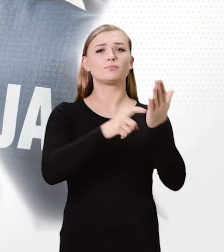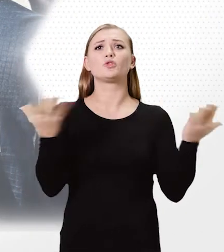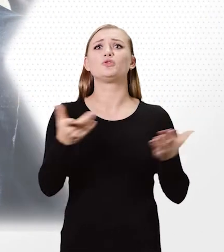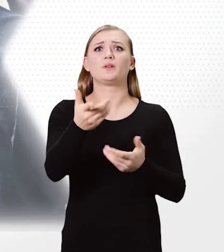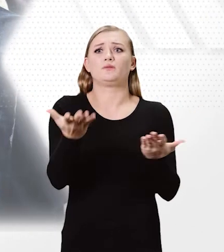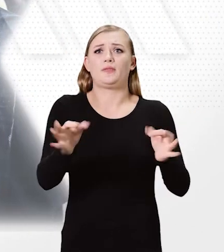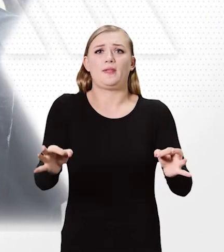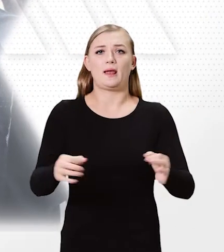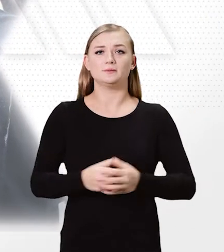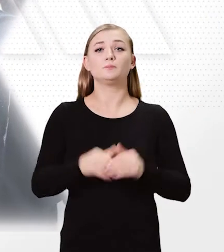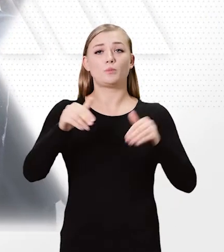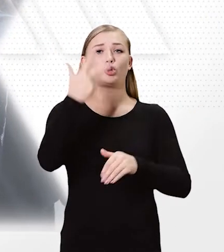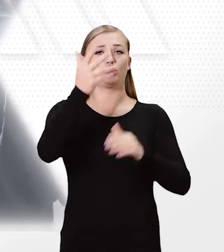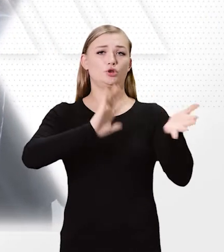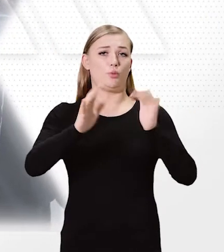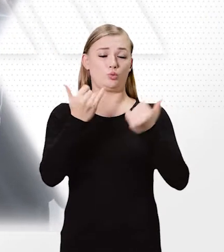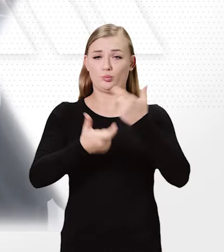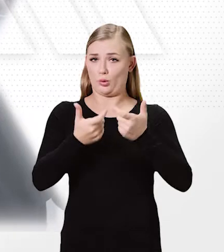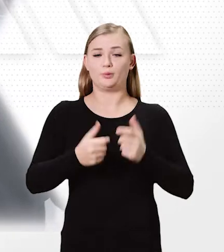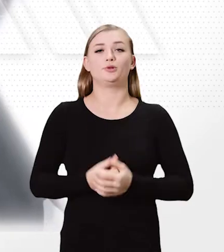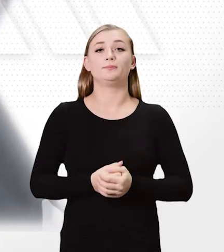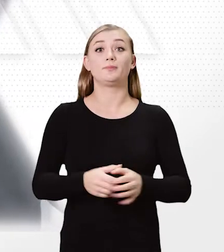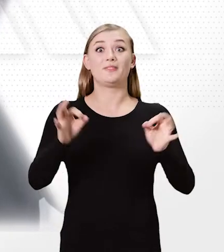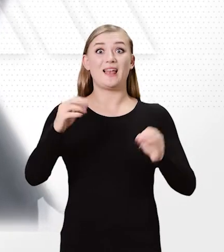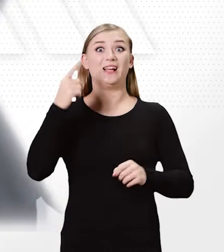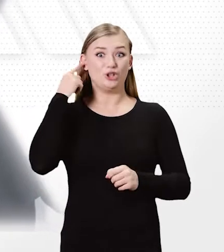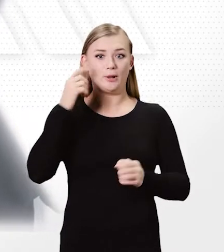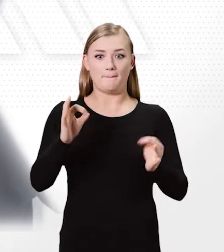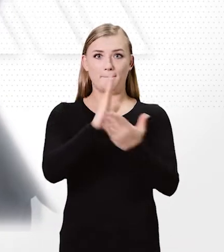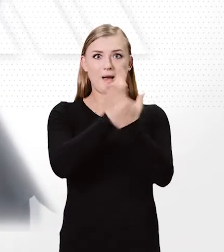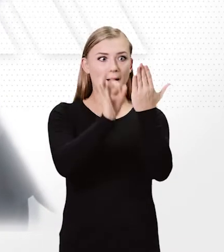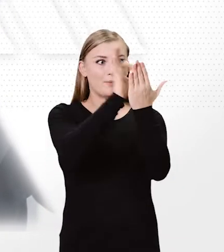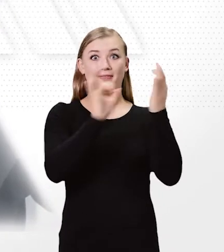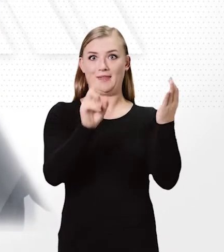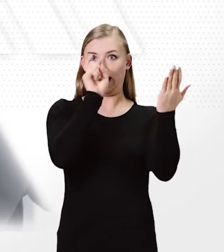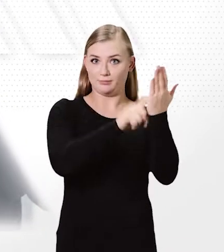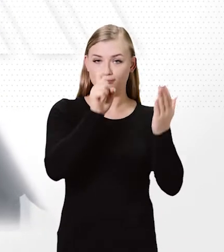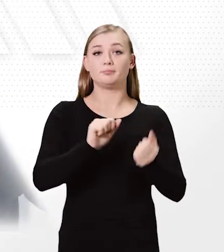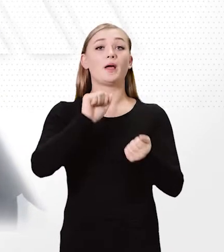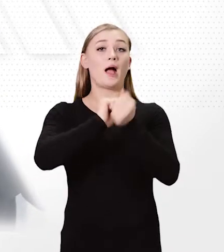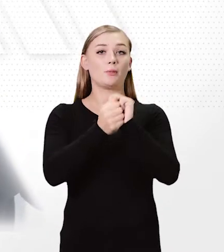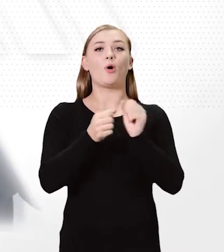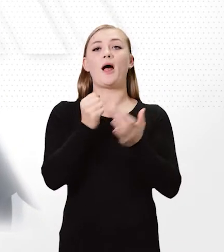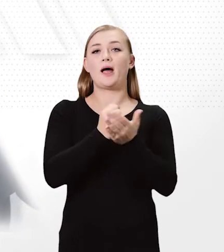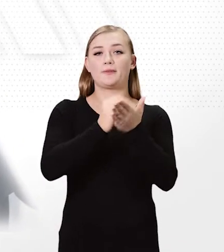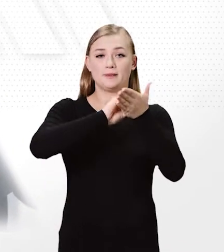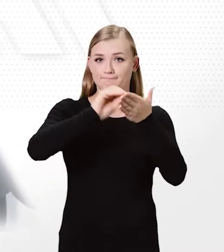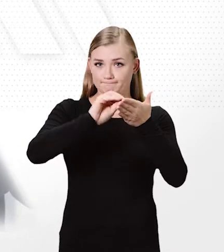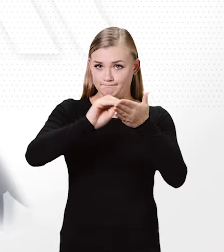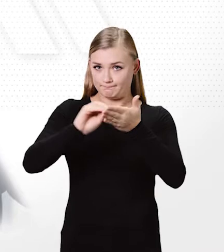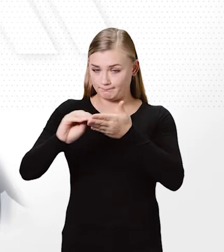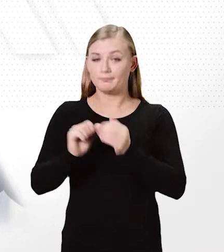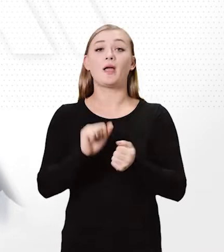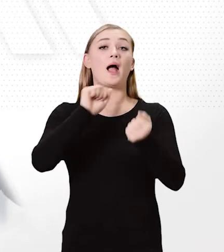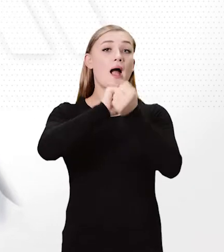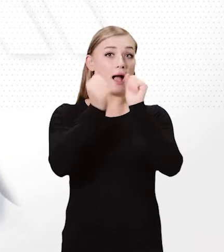Zaznacz, gdzie jesteś. Możesz to zrobić na trzy sposoby. Wskazując lokalizację na mapie, wpisując adres